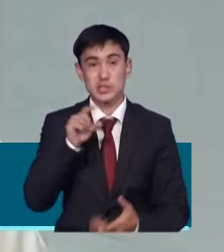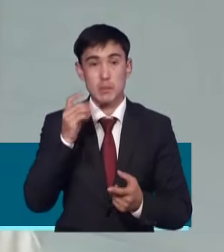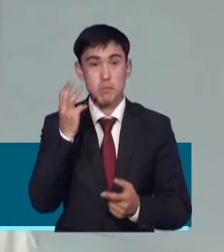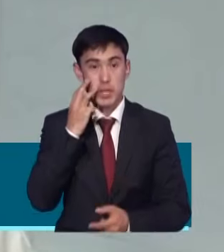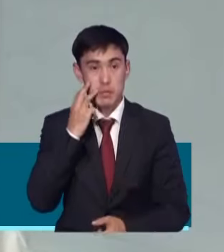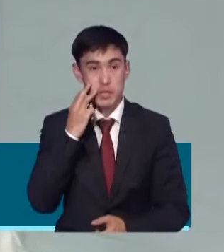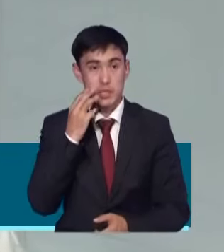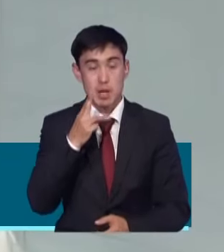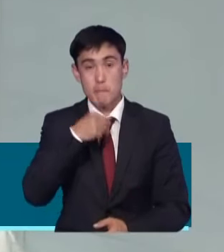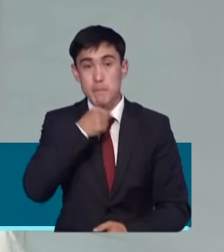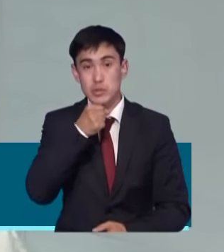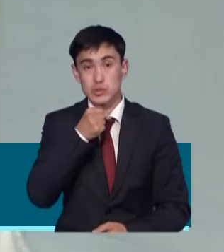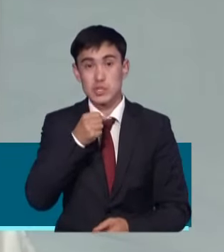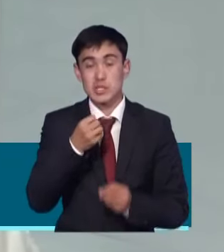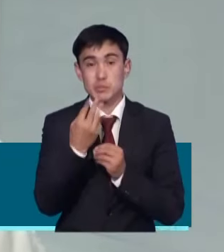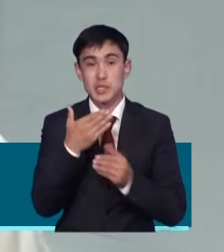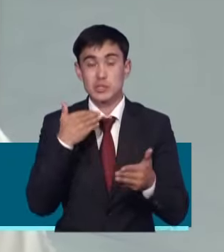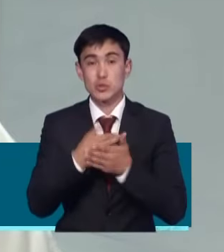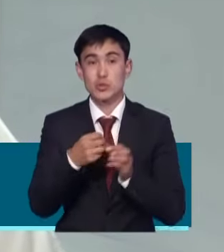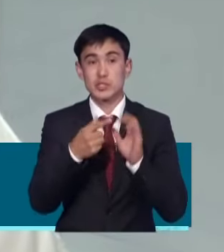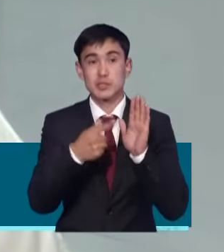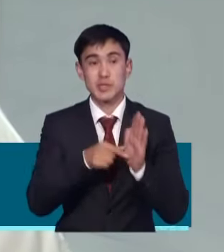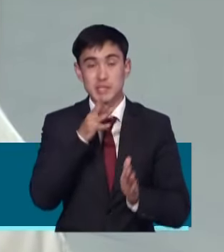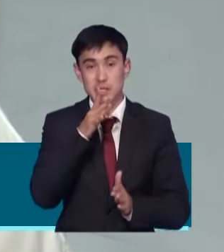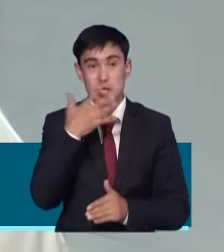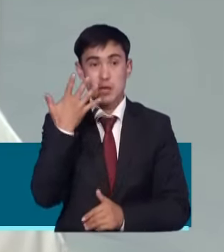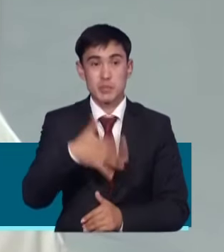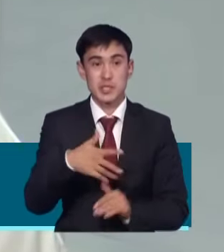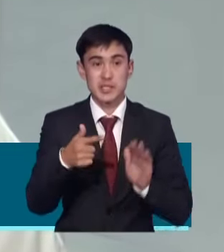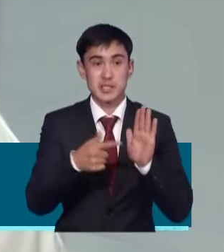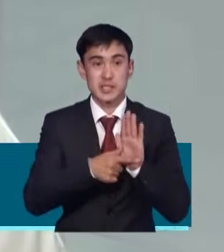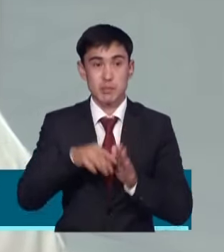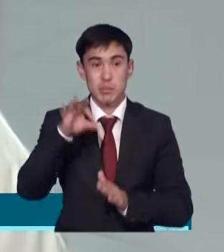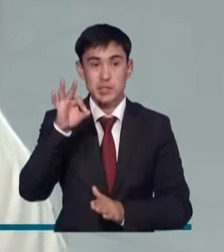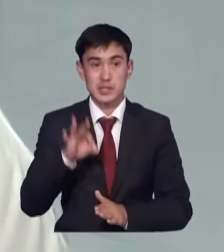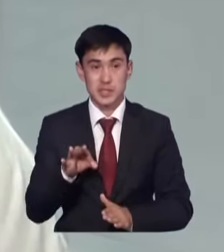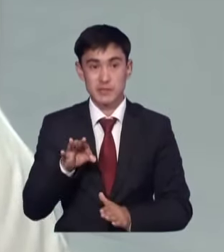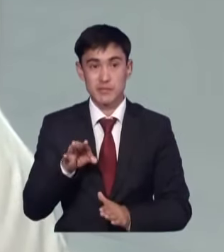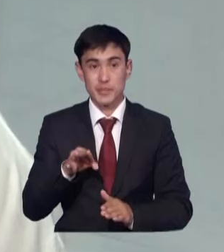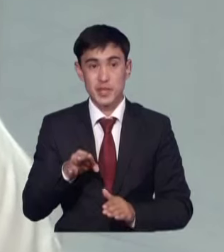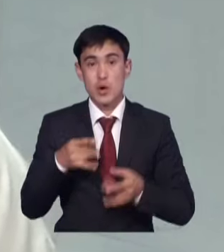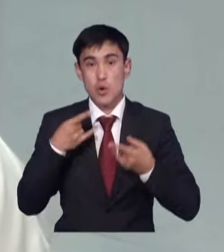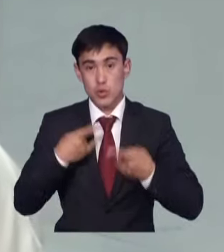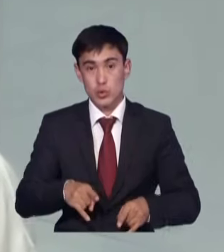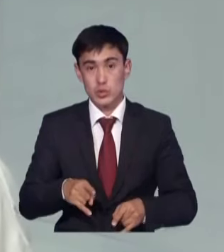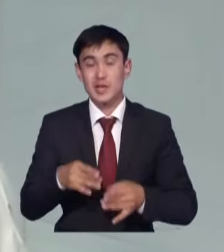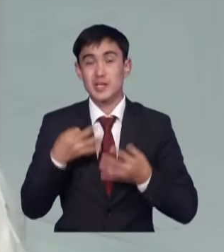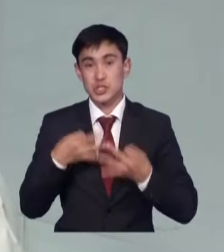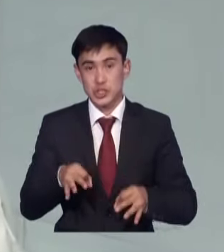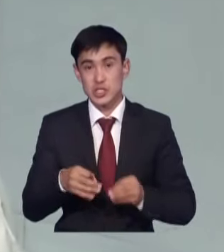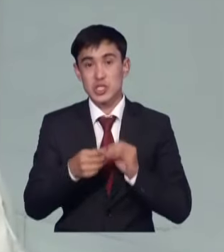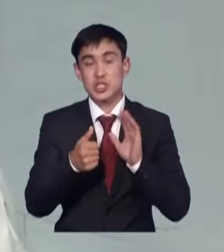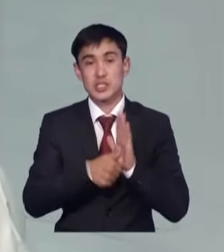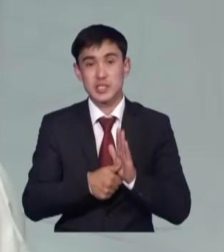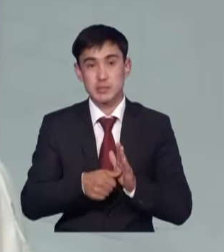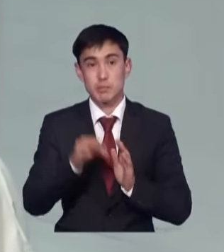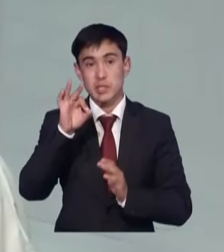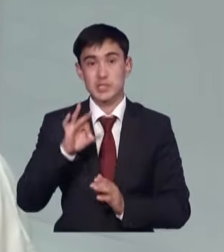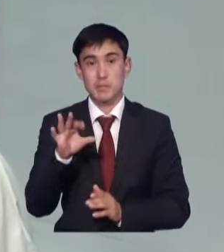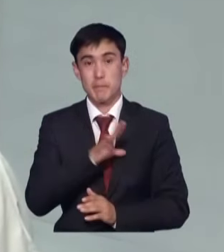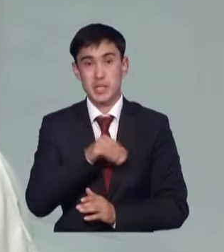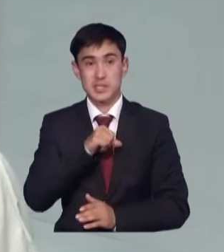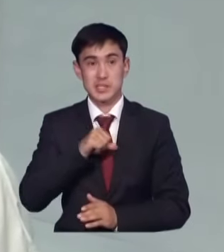15 до 17 лет. Из них 57% уже как бы роды разрешились, а 16%